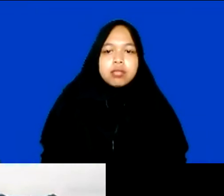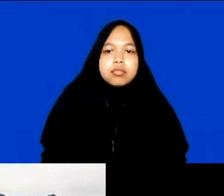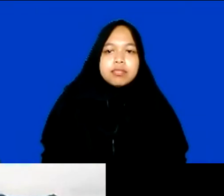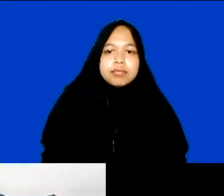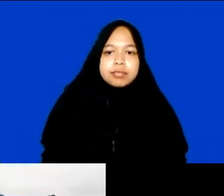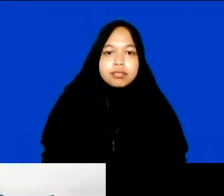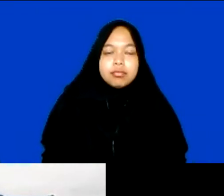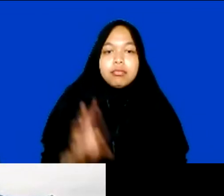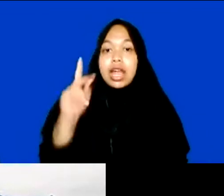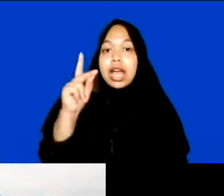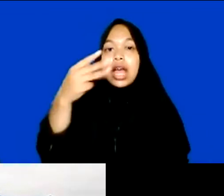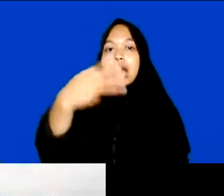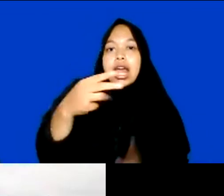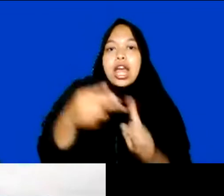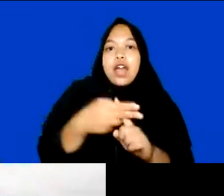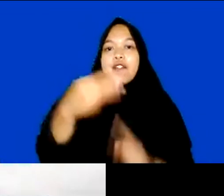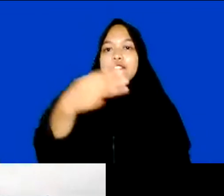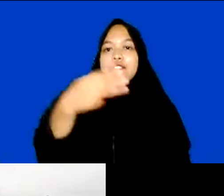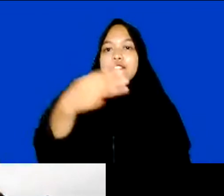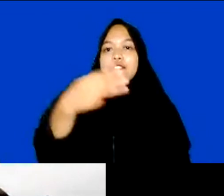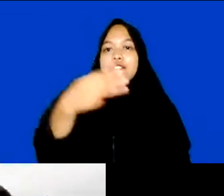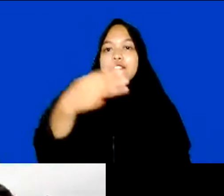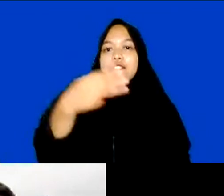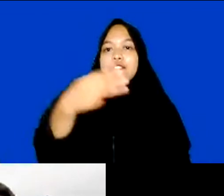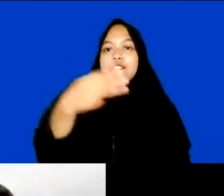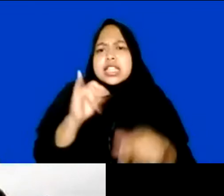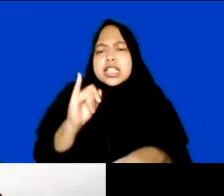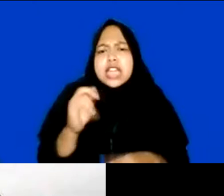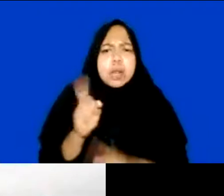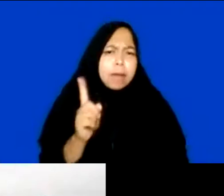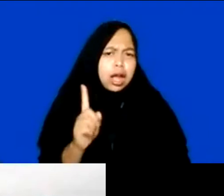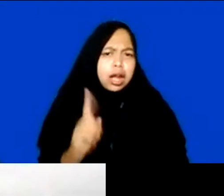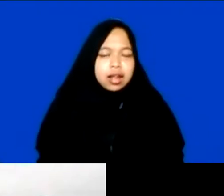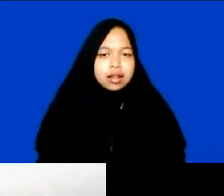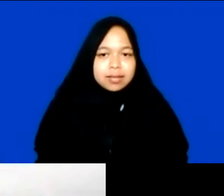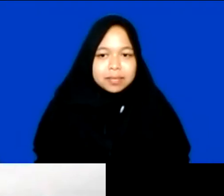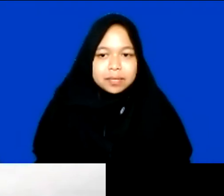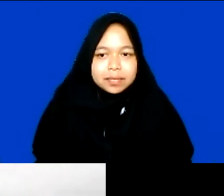ya? Karena saya melihat produk hospit selalu kekinian. Begitu.